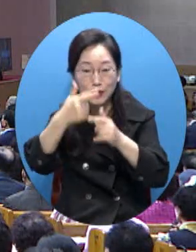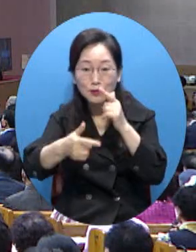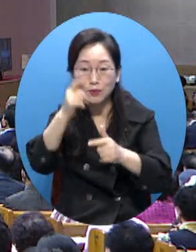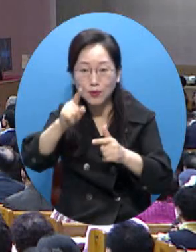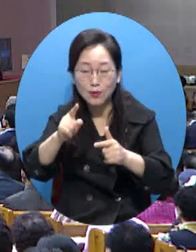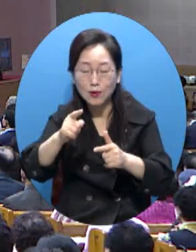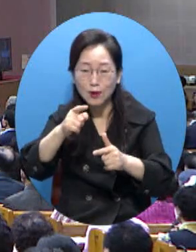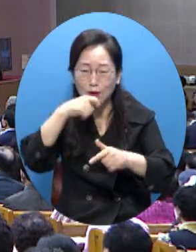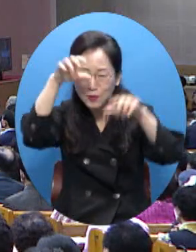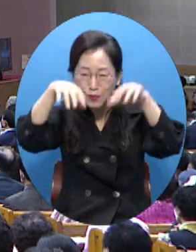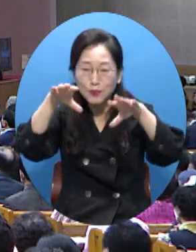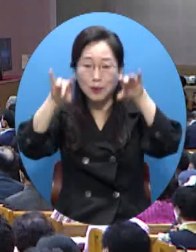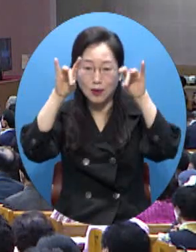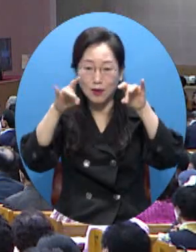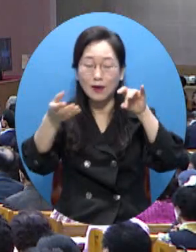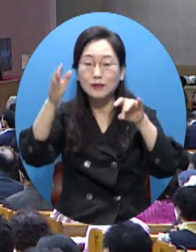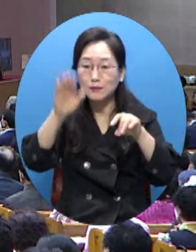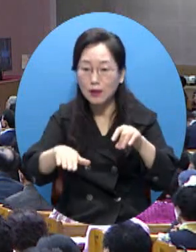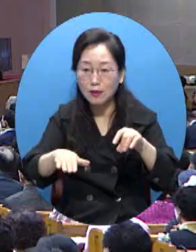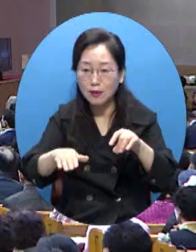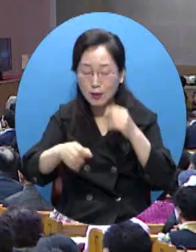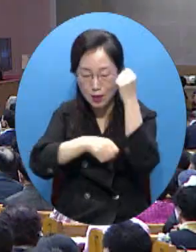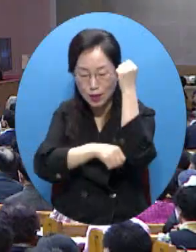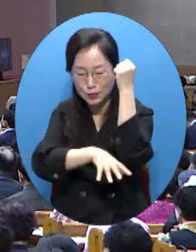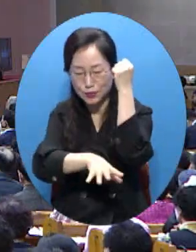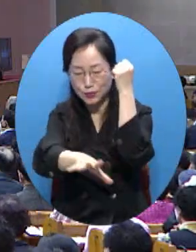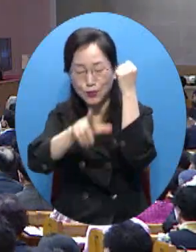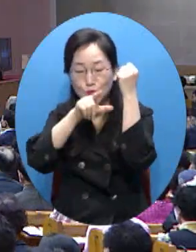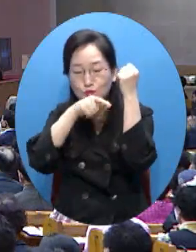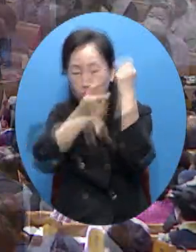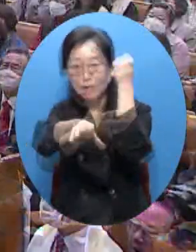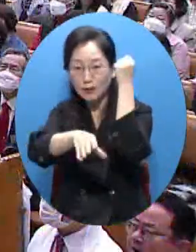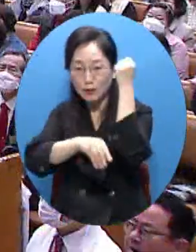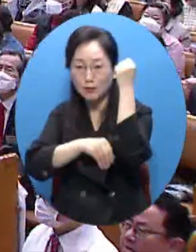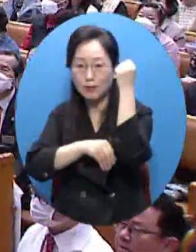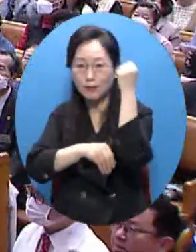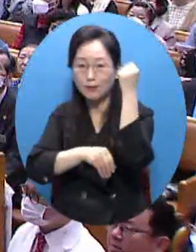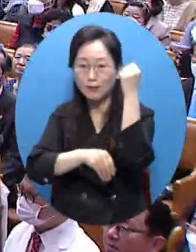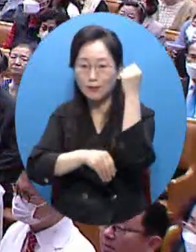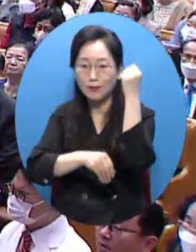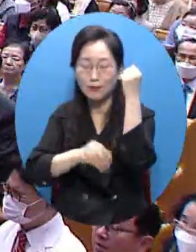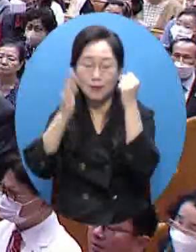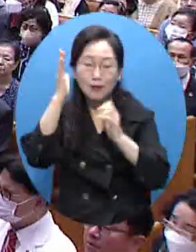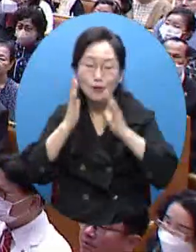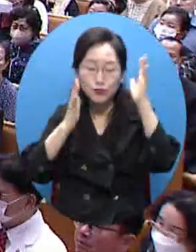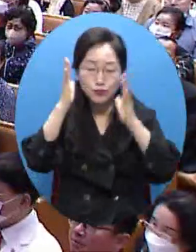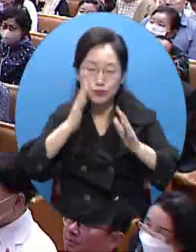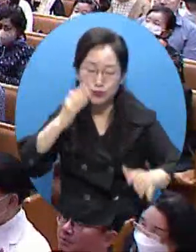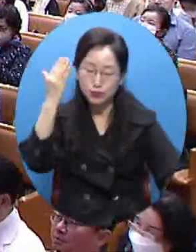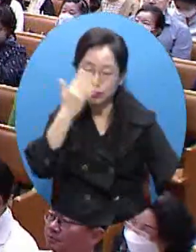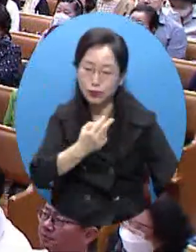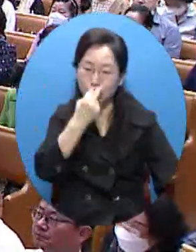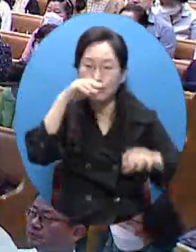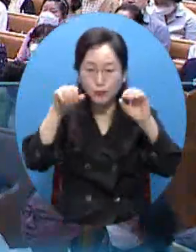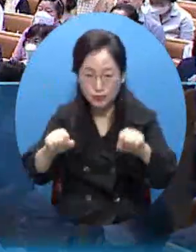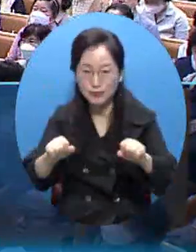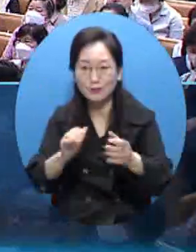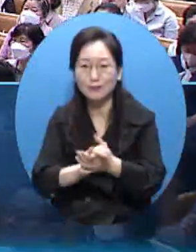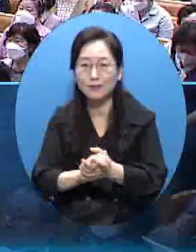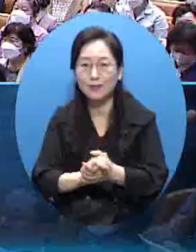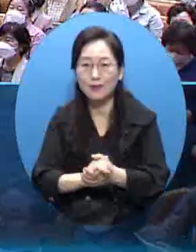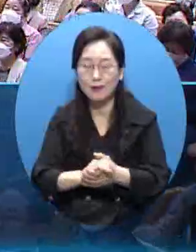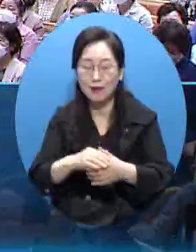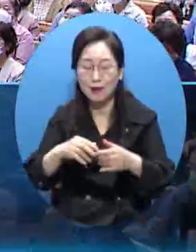늘 뿌리가 강줄기에 다 있어서 물줄기에 다 있어서 이 풀청청하고 열매를 맺게 되는 것입니다. 예레미야 10장